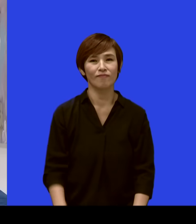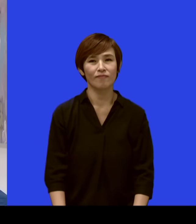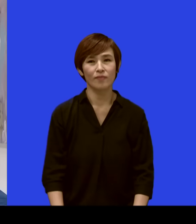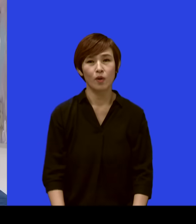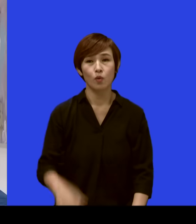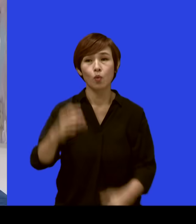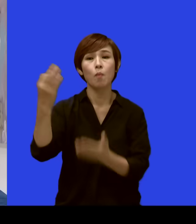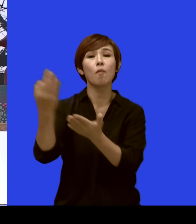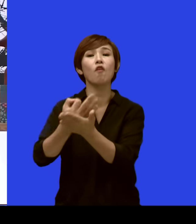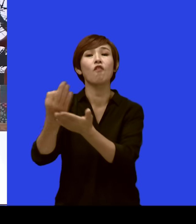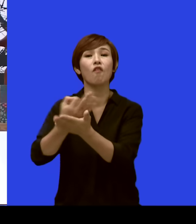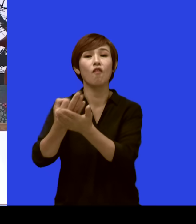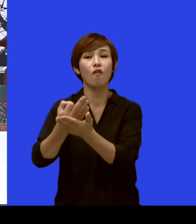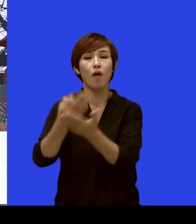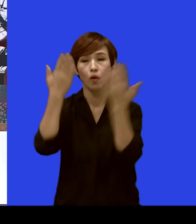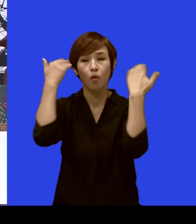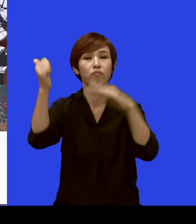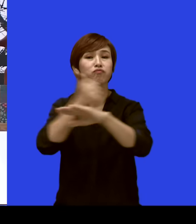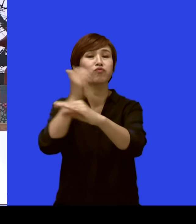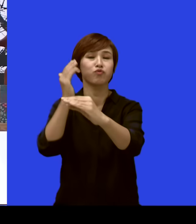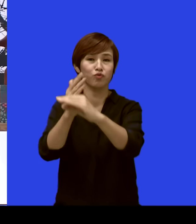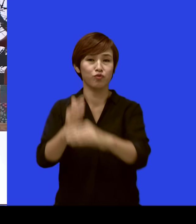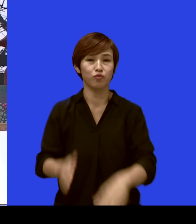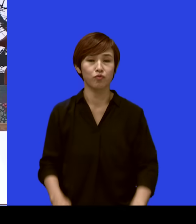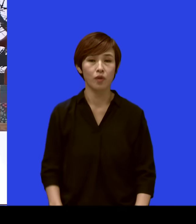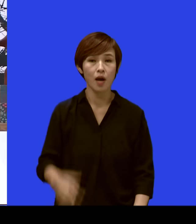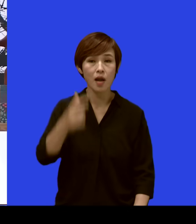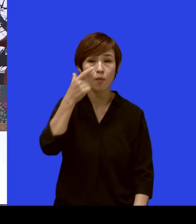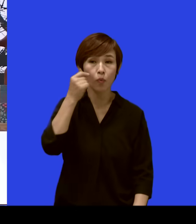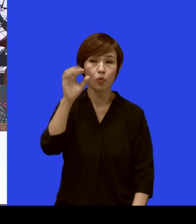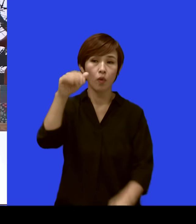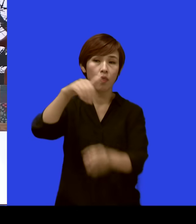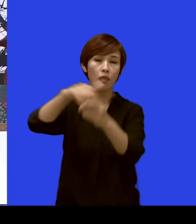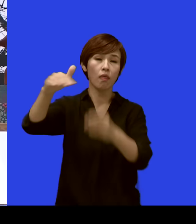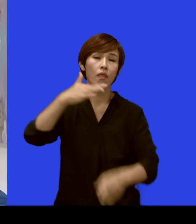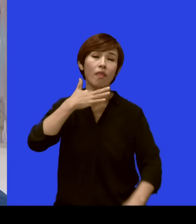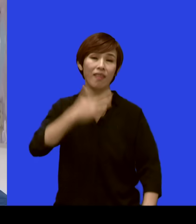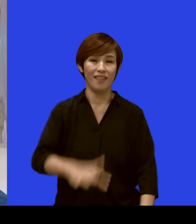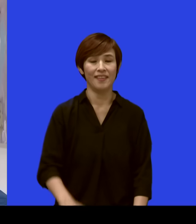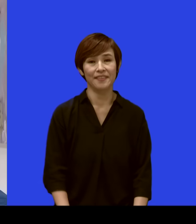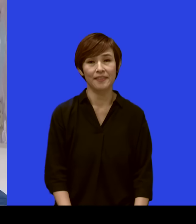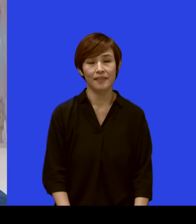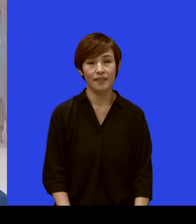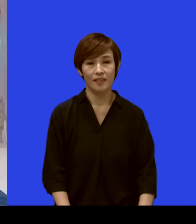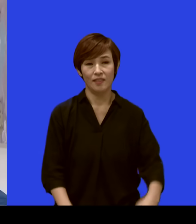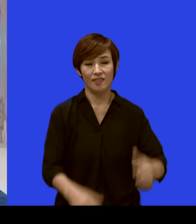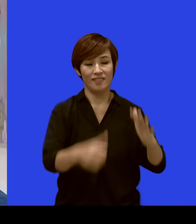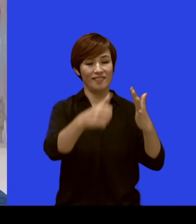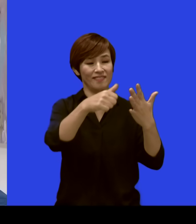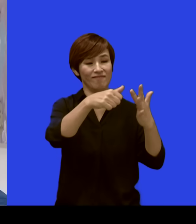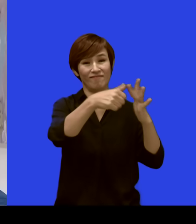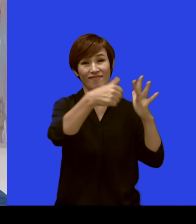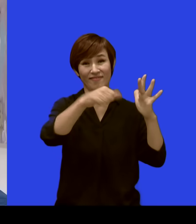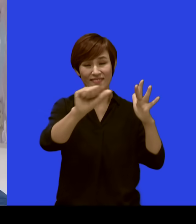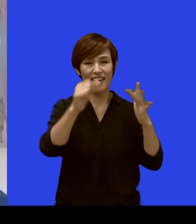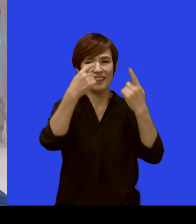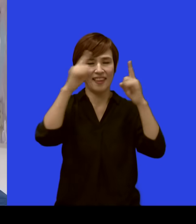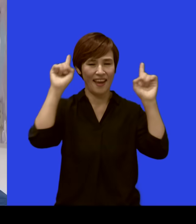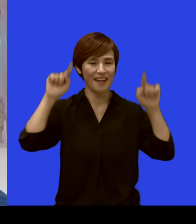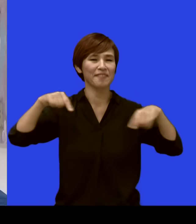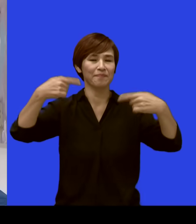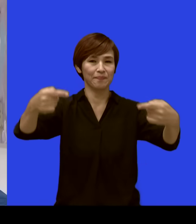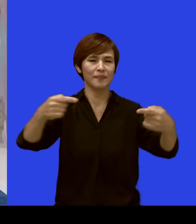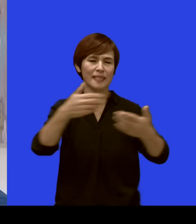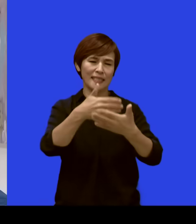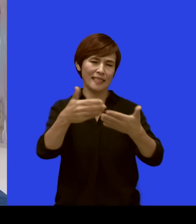돈을 벌면서 다닙니다, 그 아이는. 우리 한 푼도 일본에도 돈을 안 보냈고요. 그다음에 세 번째 아이가 작년에 대학을 갔는데 이 아이는 이제